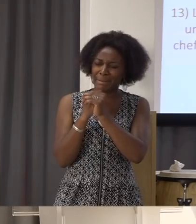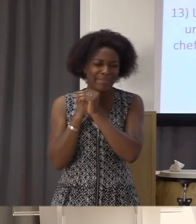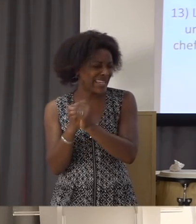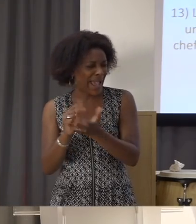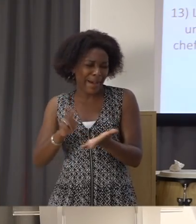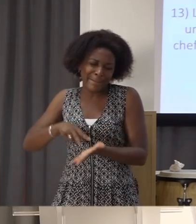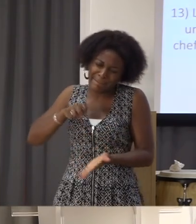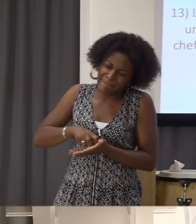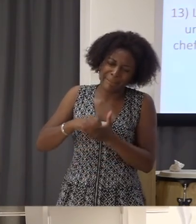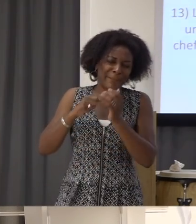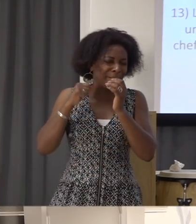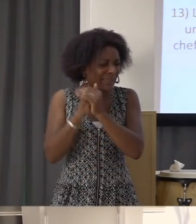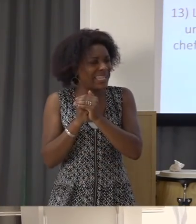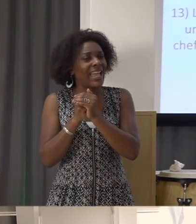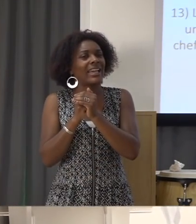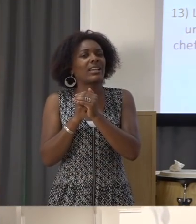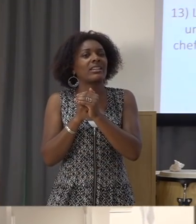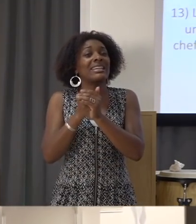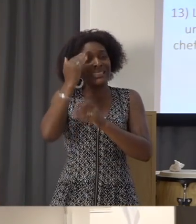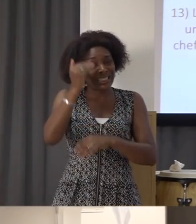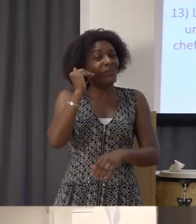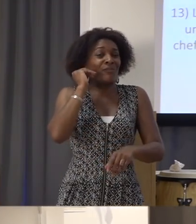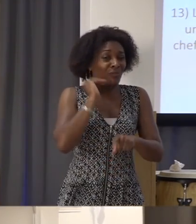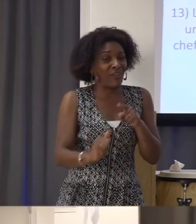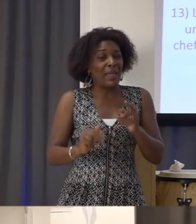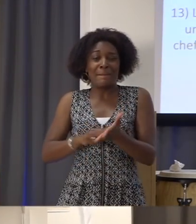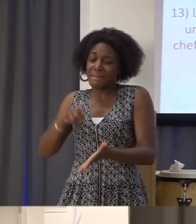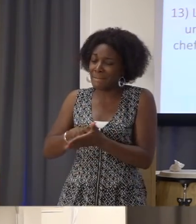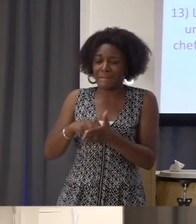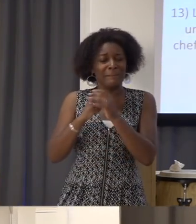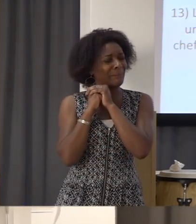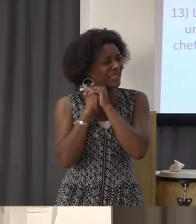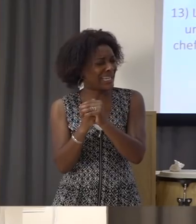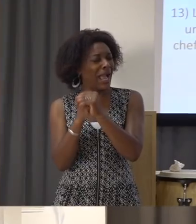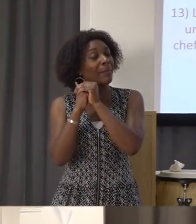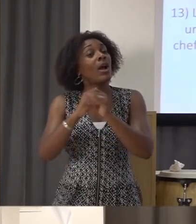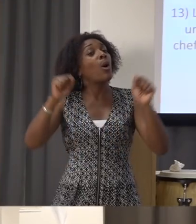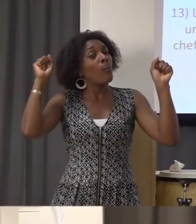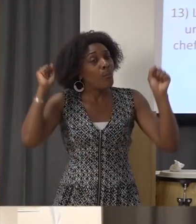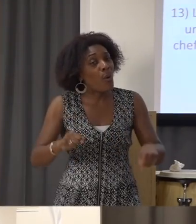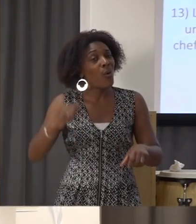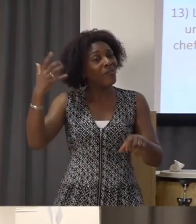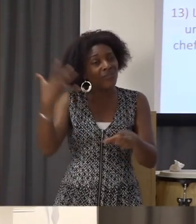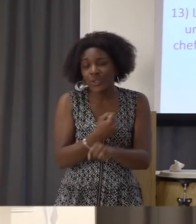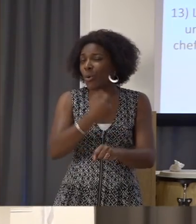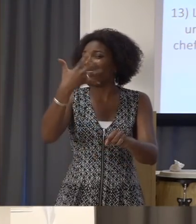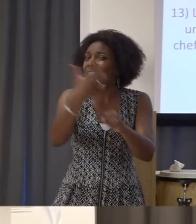Alléluia. Si nous savons plier nos genoux, on arrivera au bout de toutes ces choses.